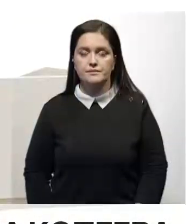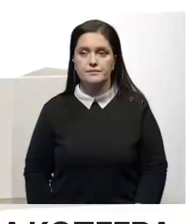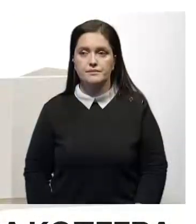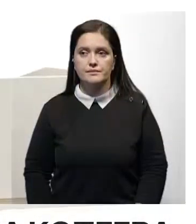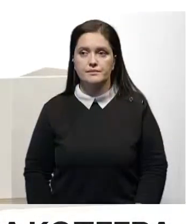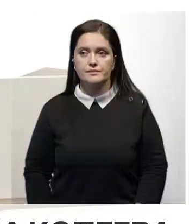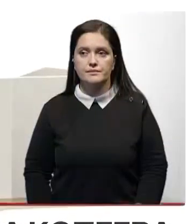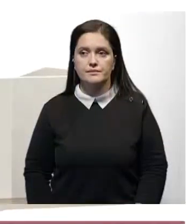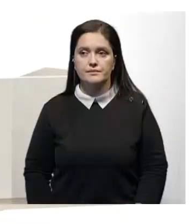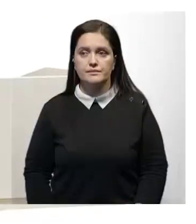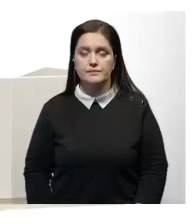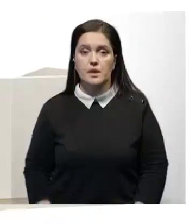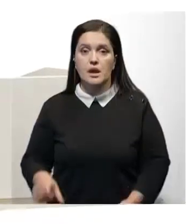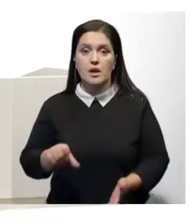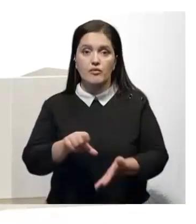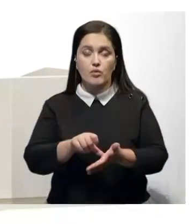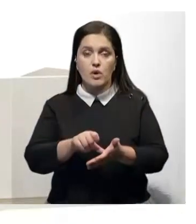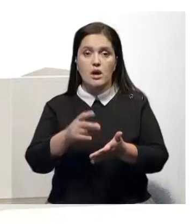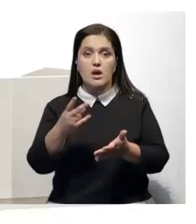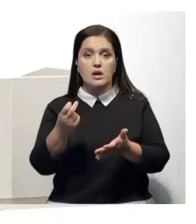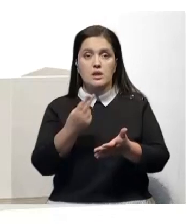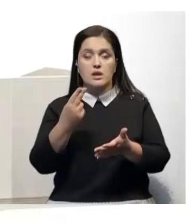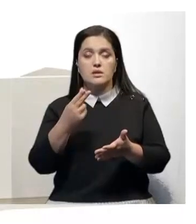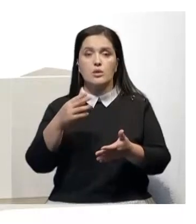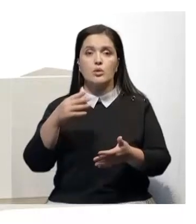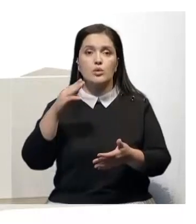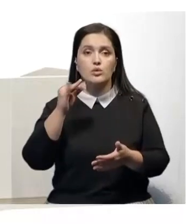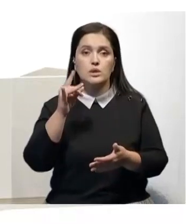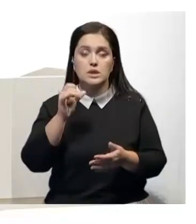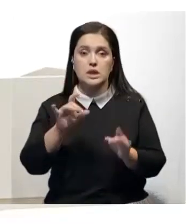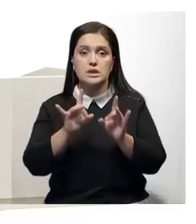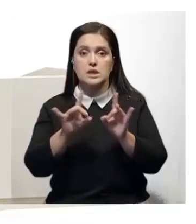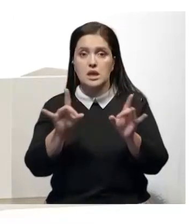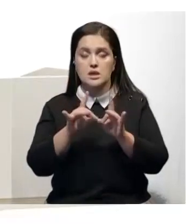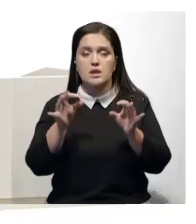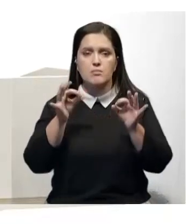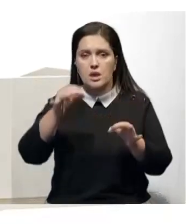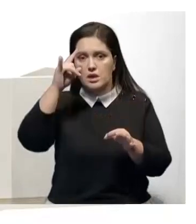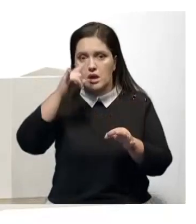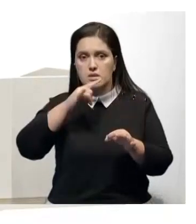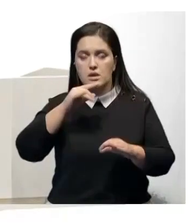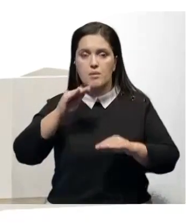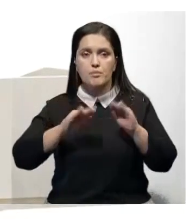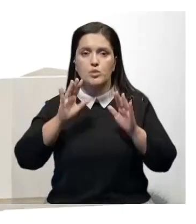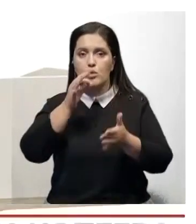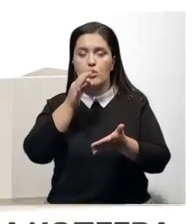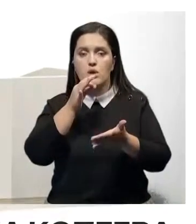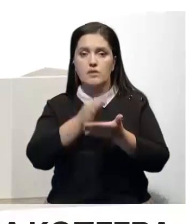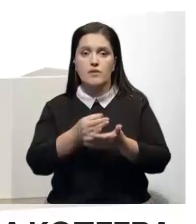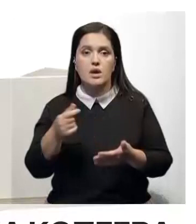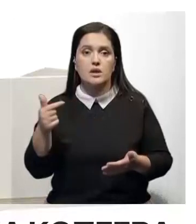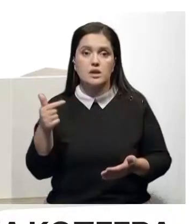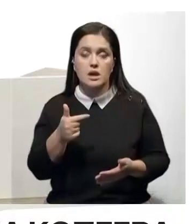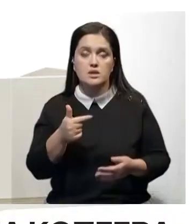глава государства выступая на национальном курултае в Туркестане сказал справедливый Казахстан построит только ответственные граждане